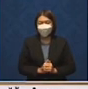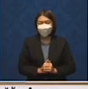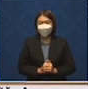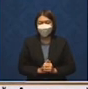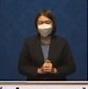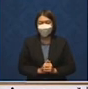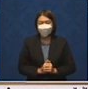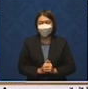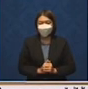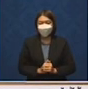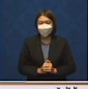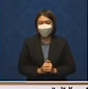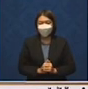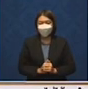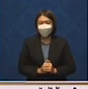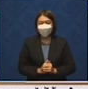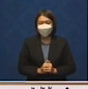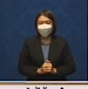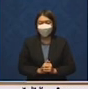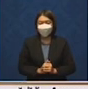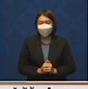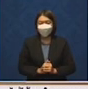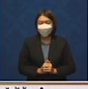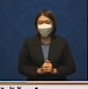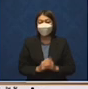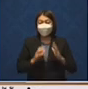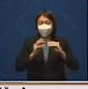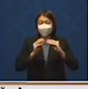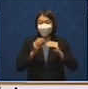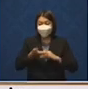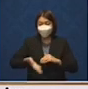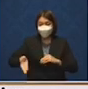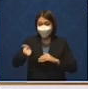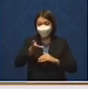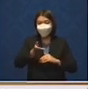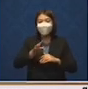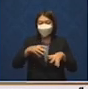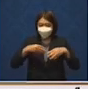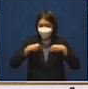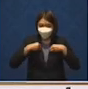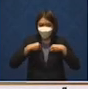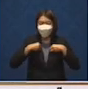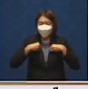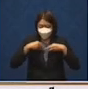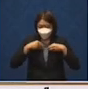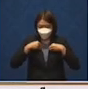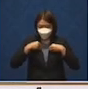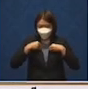ฎรจึงถือว่าที่ประชุมมีมติไว้วางใจครับ